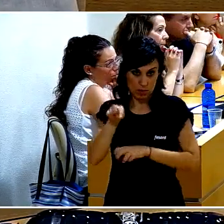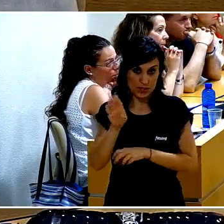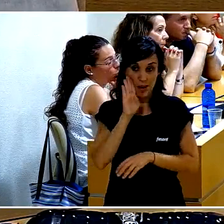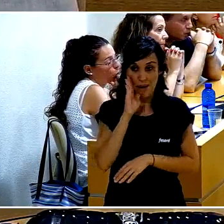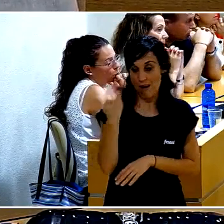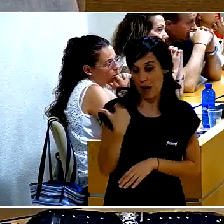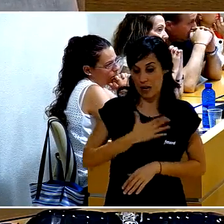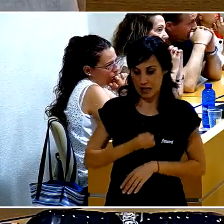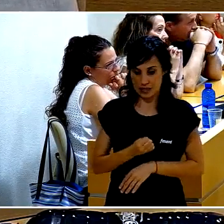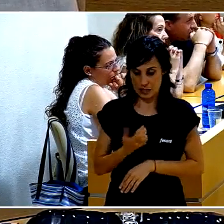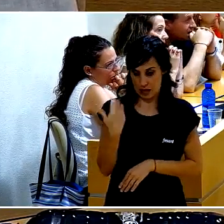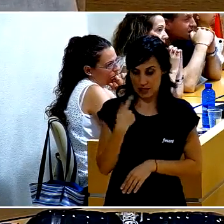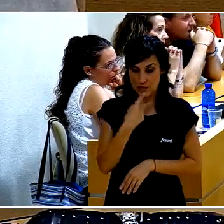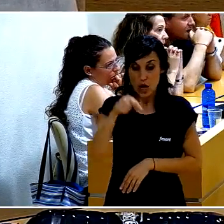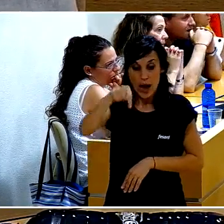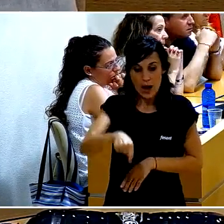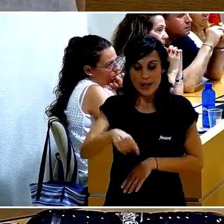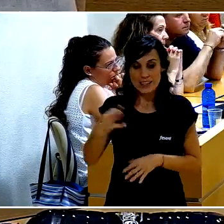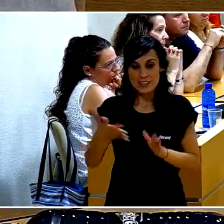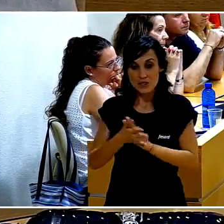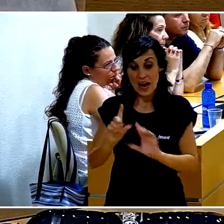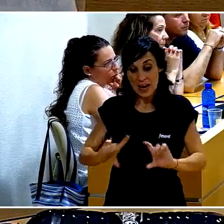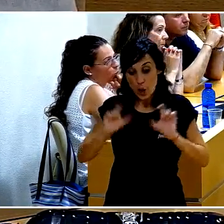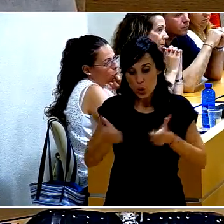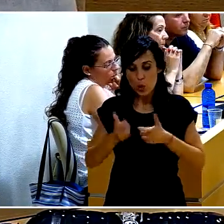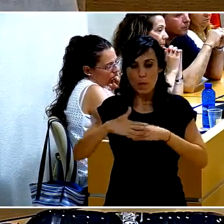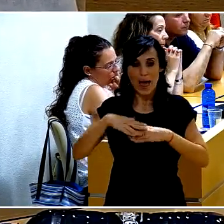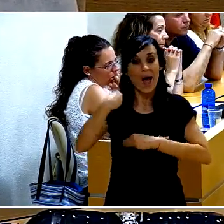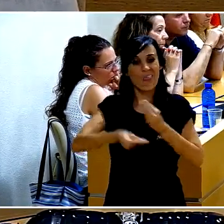l'alcaldessa abans. Així es tracta de reunir-nos per a fer política.